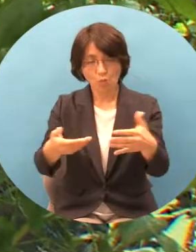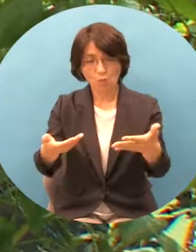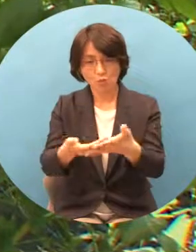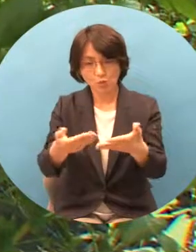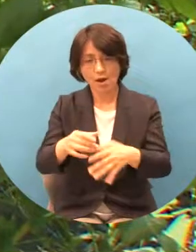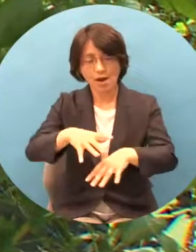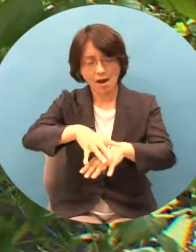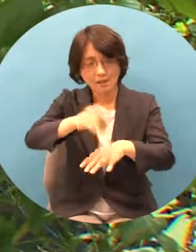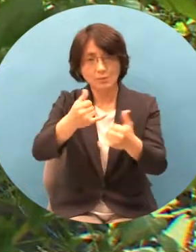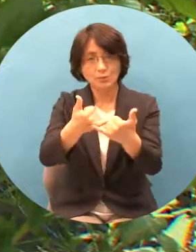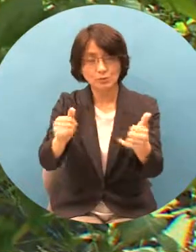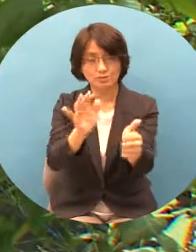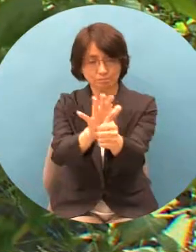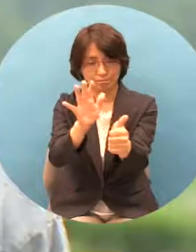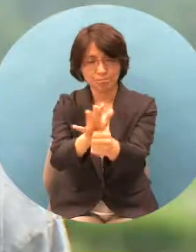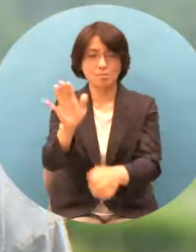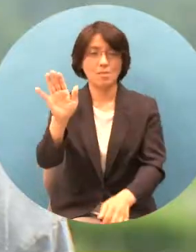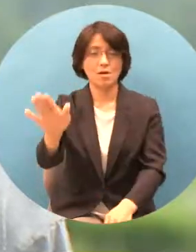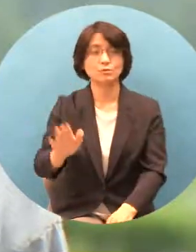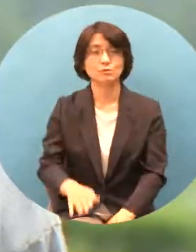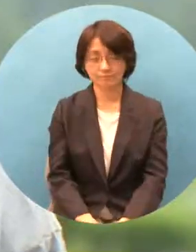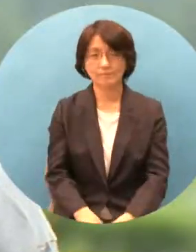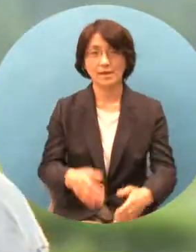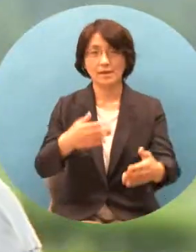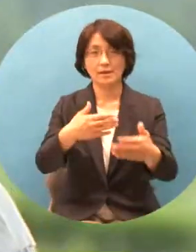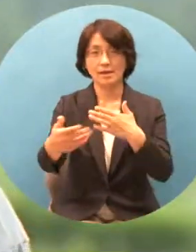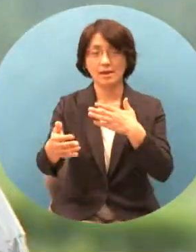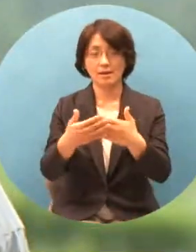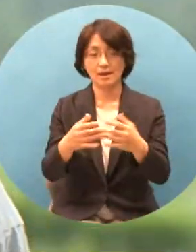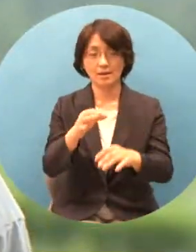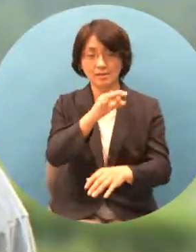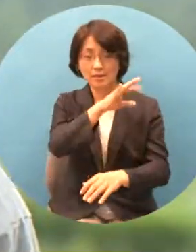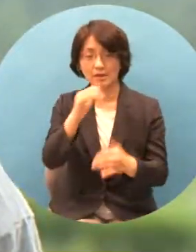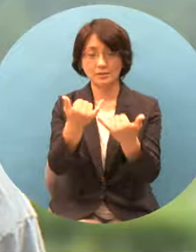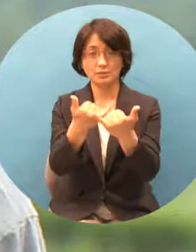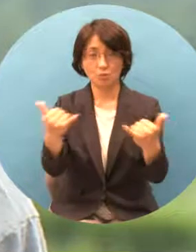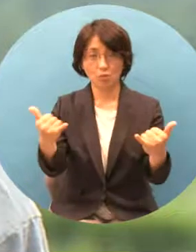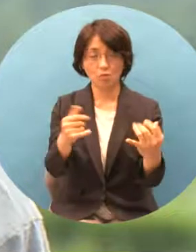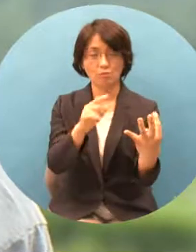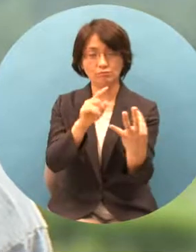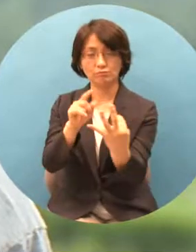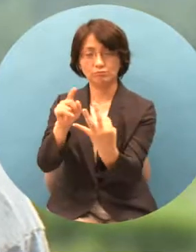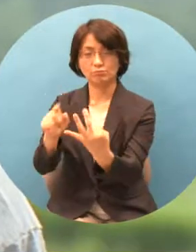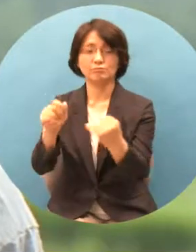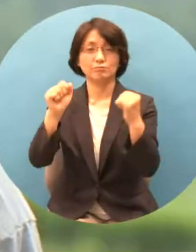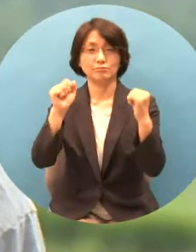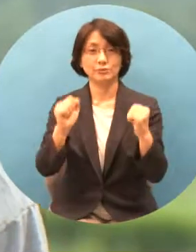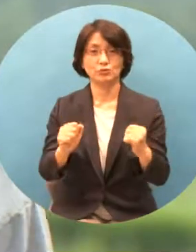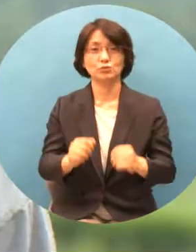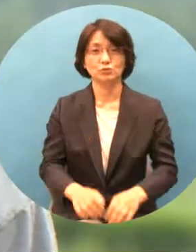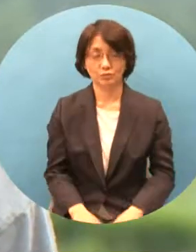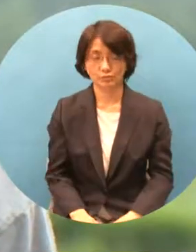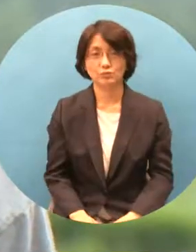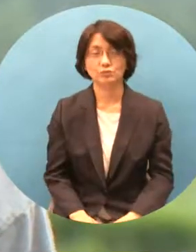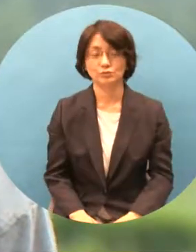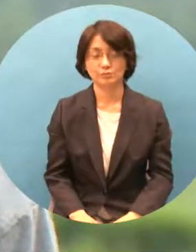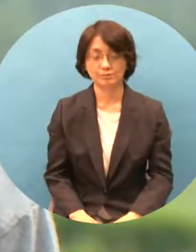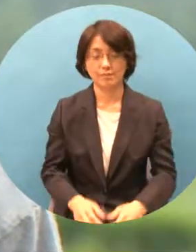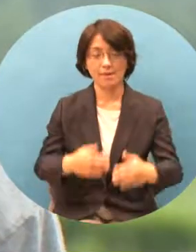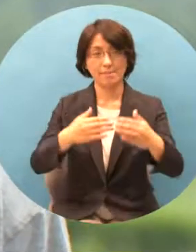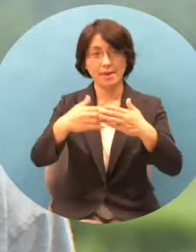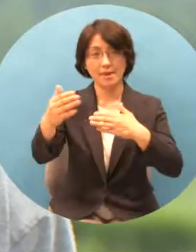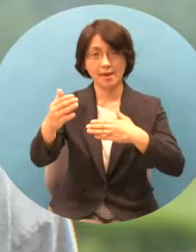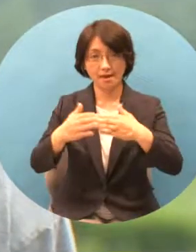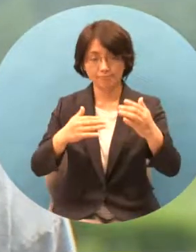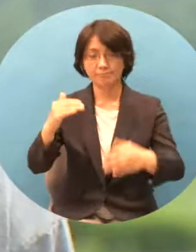行っています。 農業経験のない方も何人もいます。でみんな先